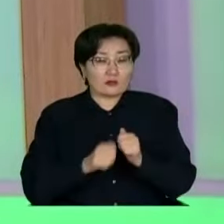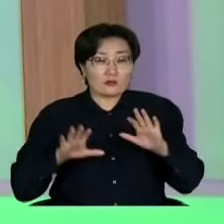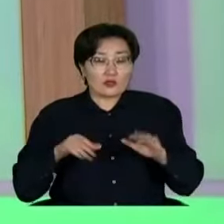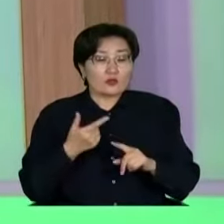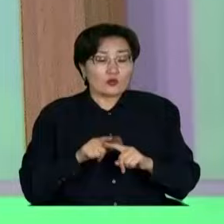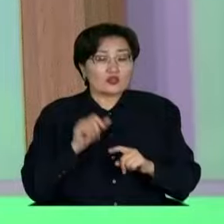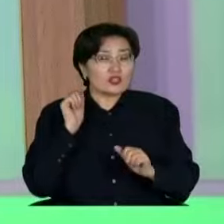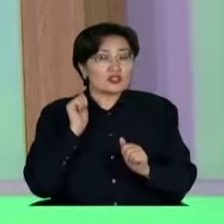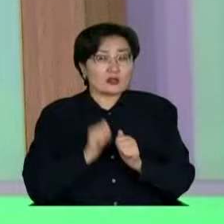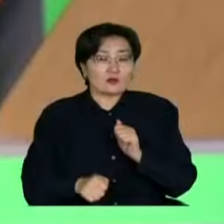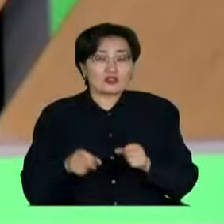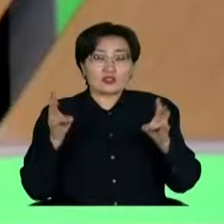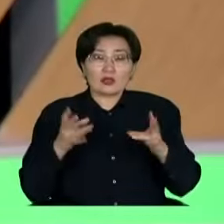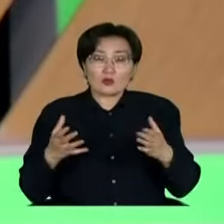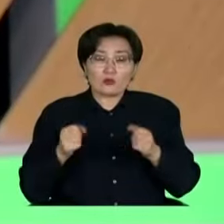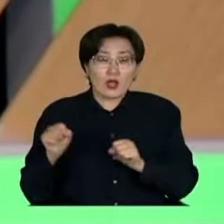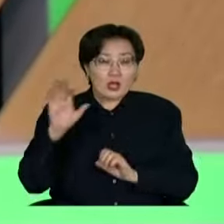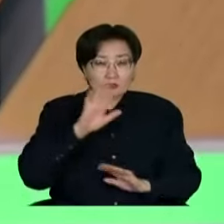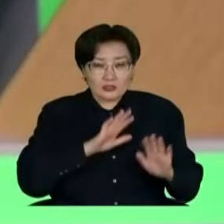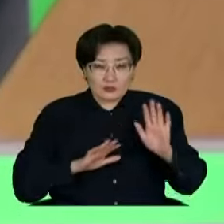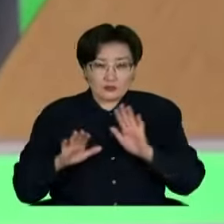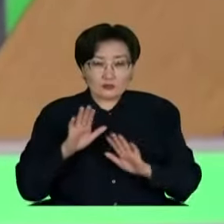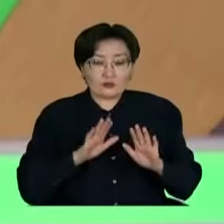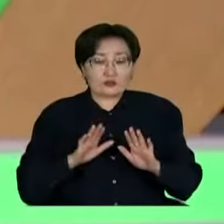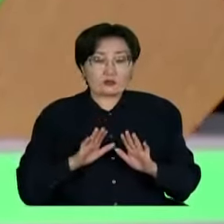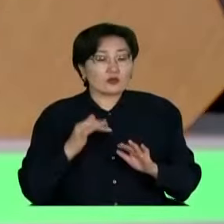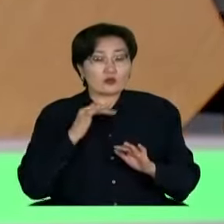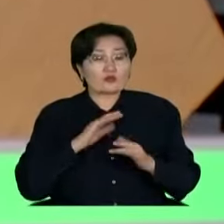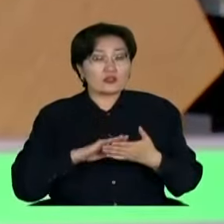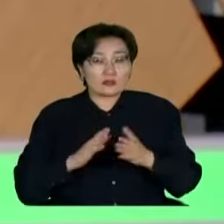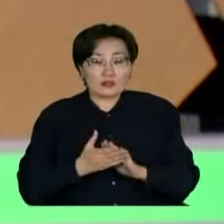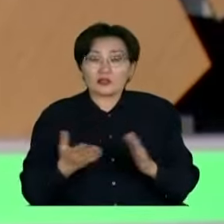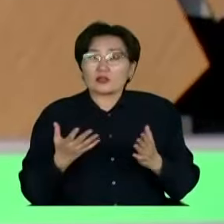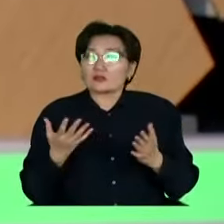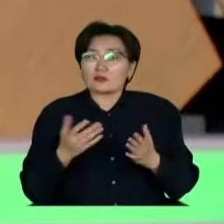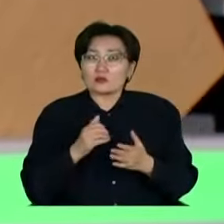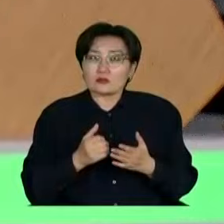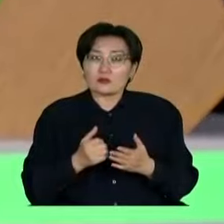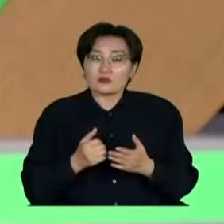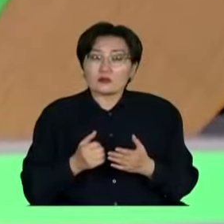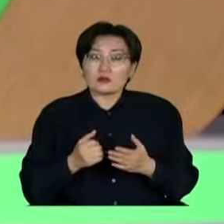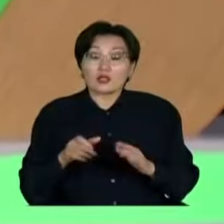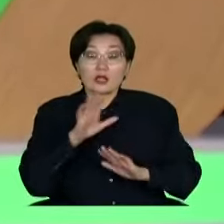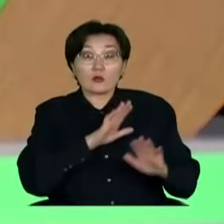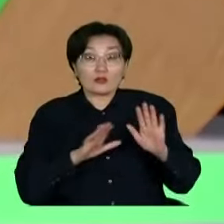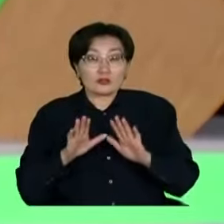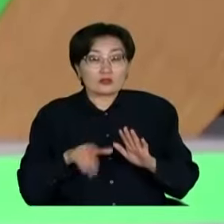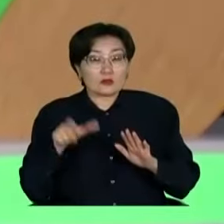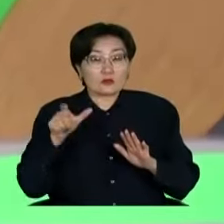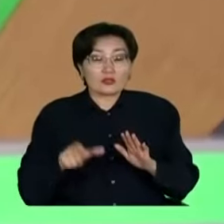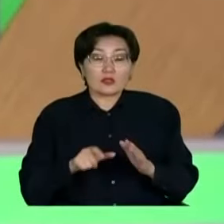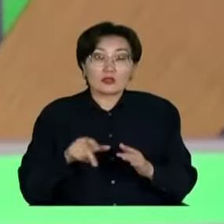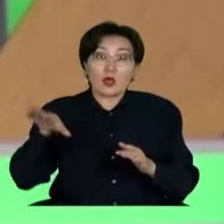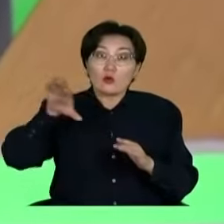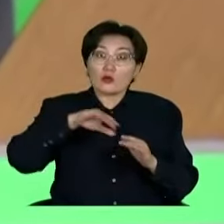жиі болады, иә. Жарақат алу, адасып кету. Адасып кету көбінесе неден болады? Адасып кету ол адамдар жоғары